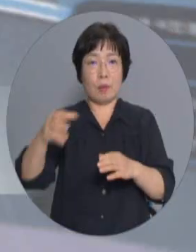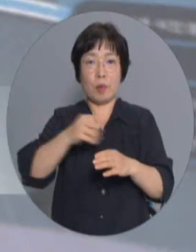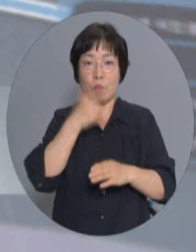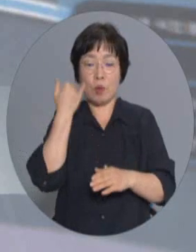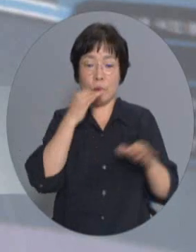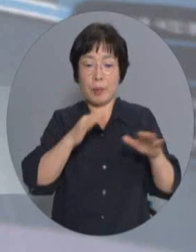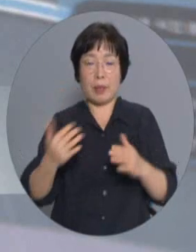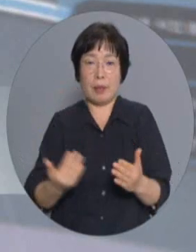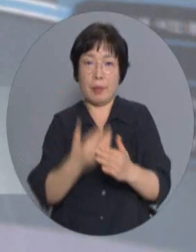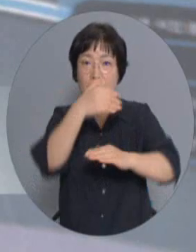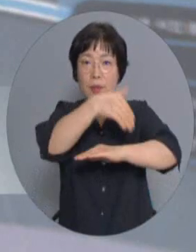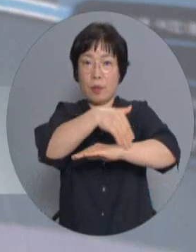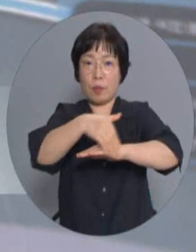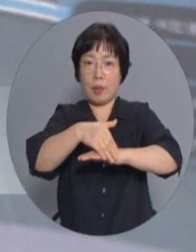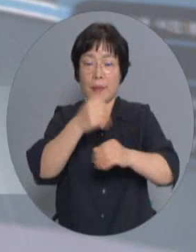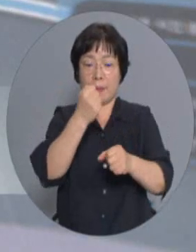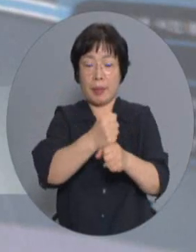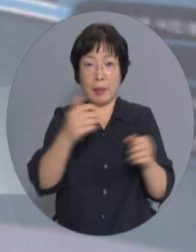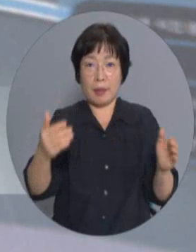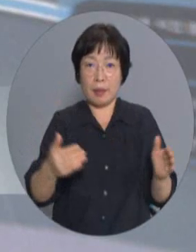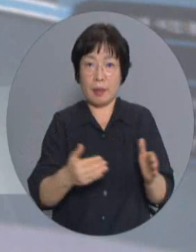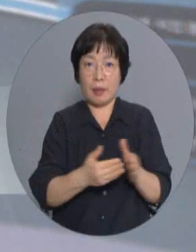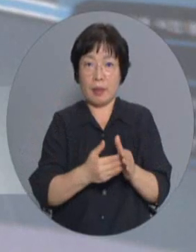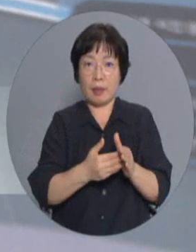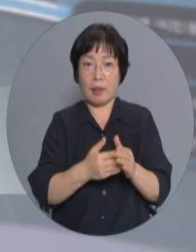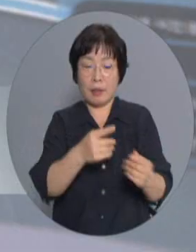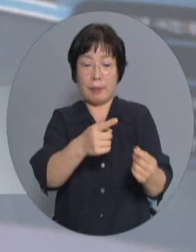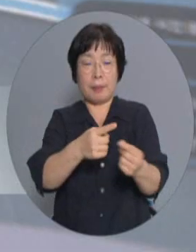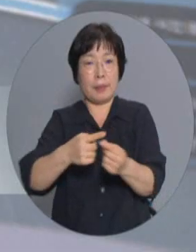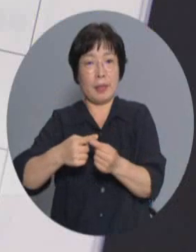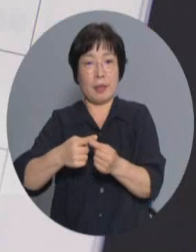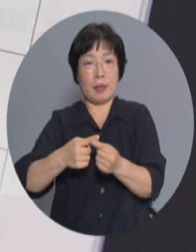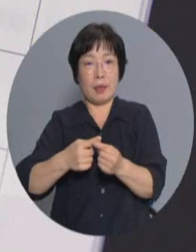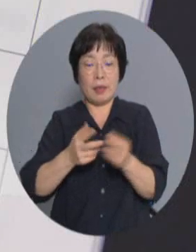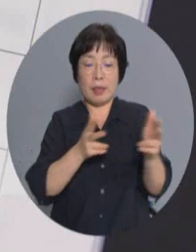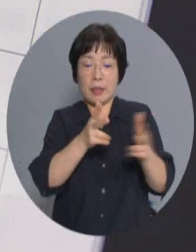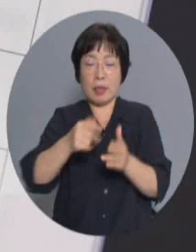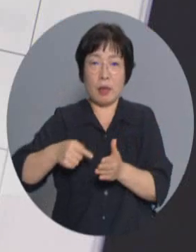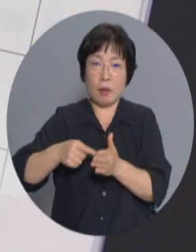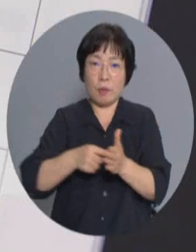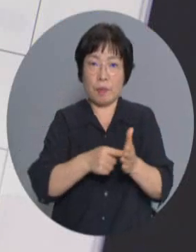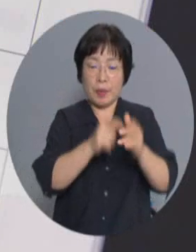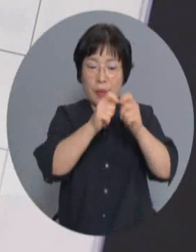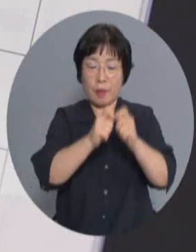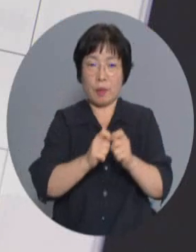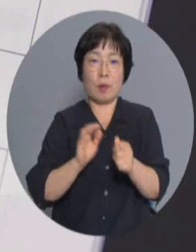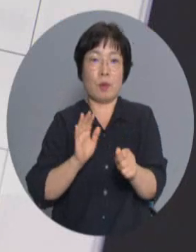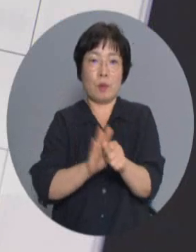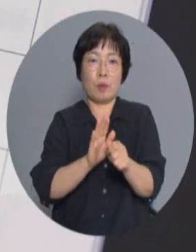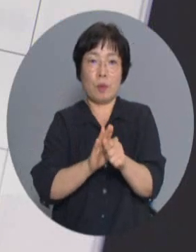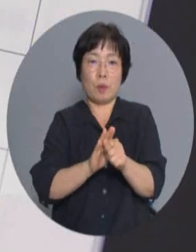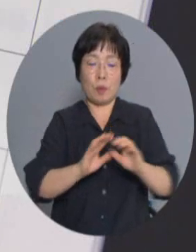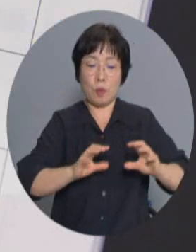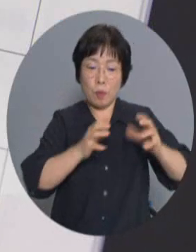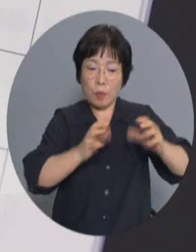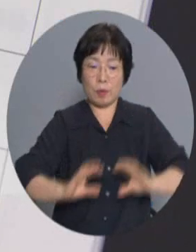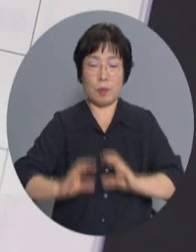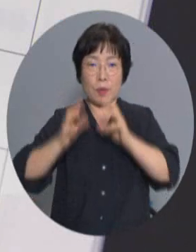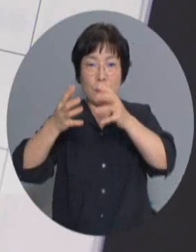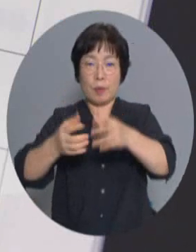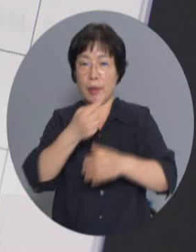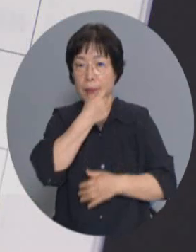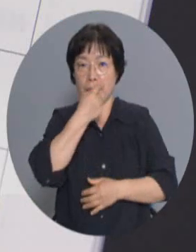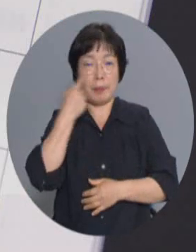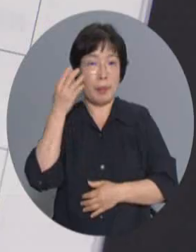여수만 르네상스 기본계획이 만들어졌고 최우선 과제로는 사업 추진의 타당성을 뒷받침할 수 있는 국가 또는